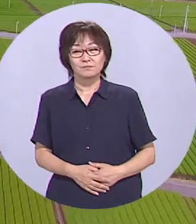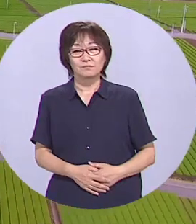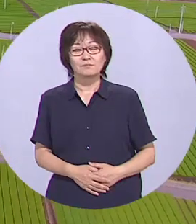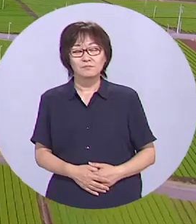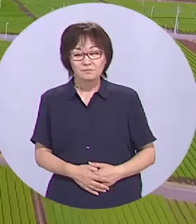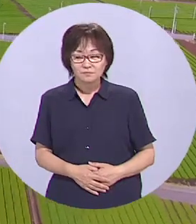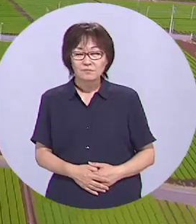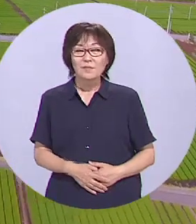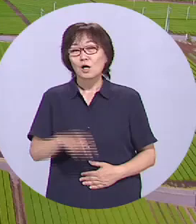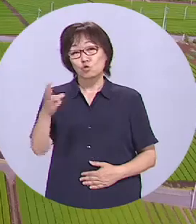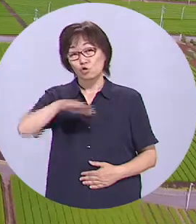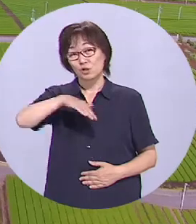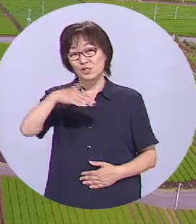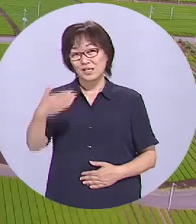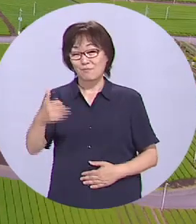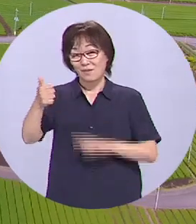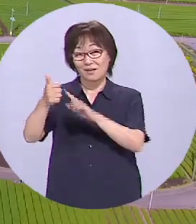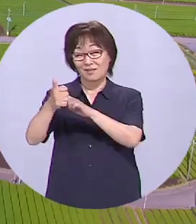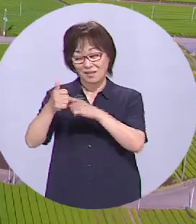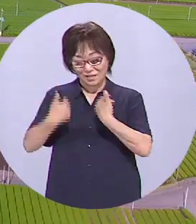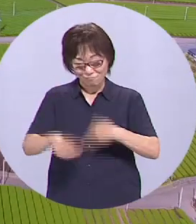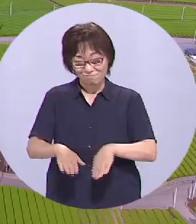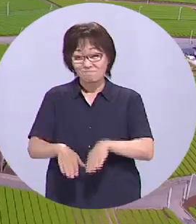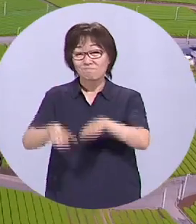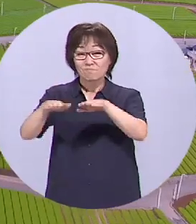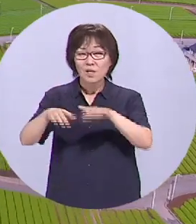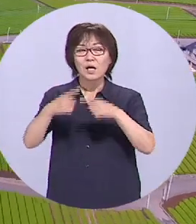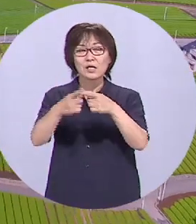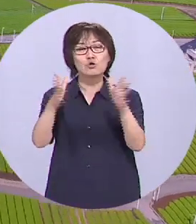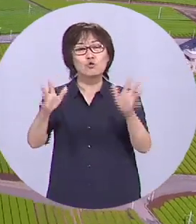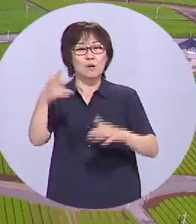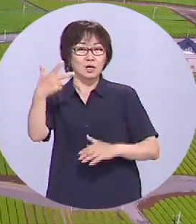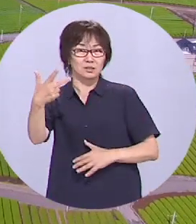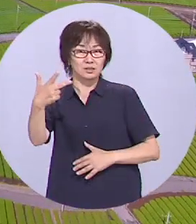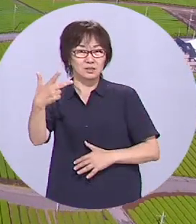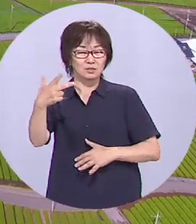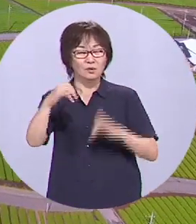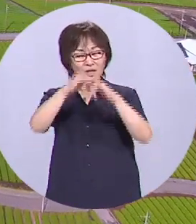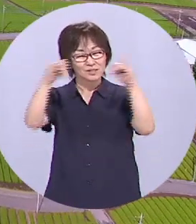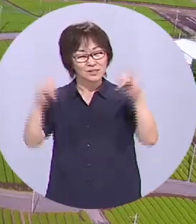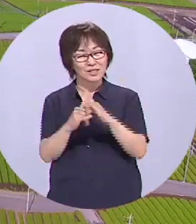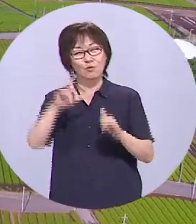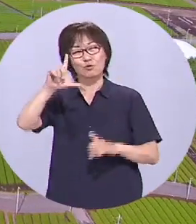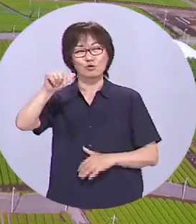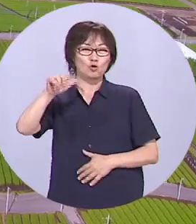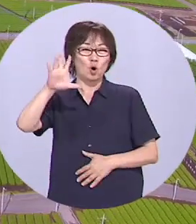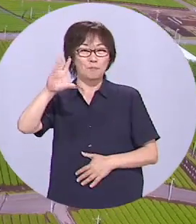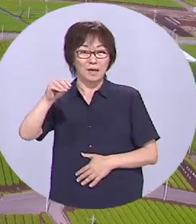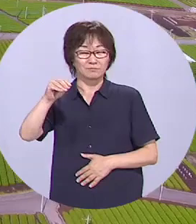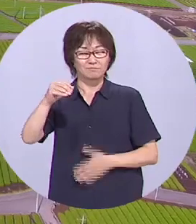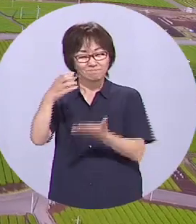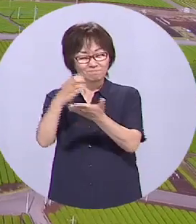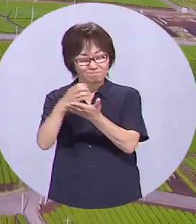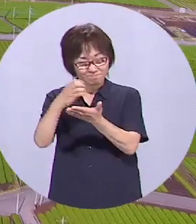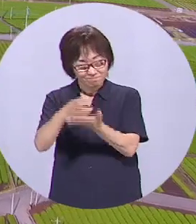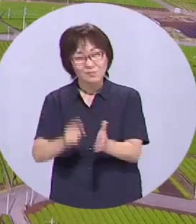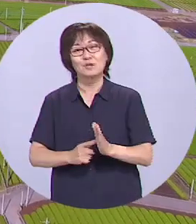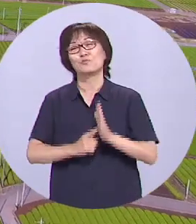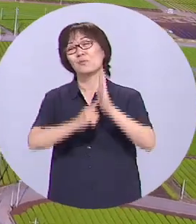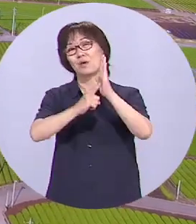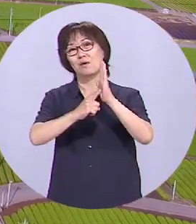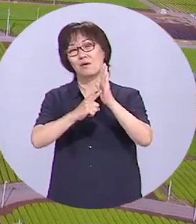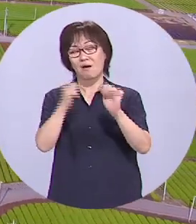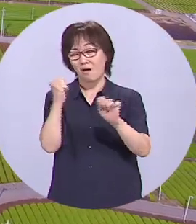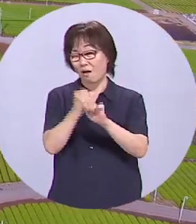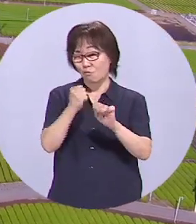そんな杉山さんの出身地入間市は人口およそ15万人、狭山茶の生産地として有名です。生